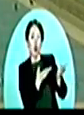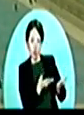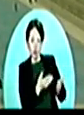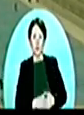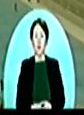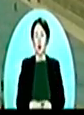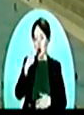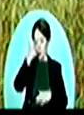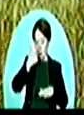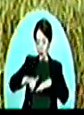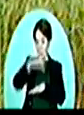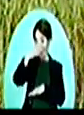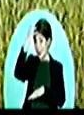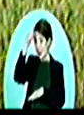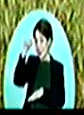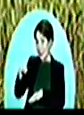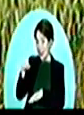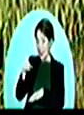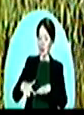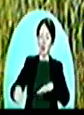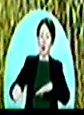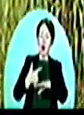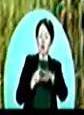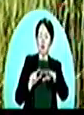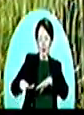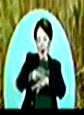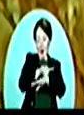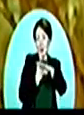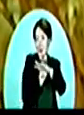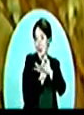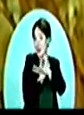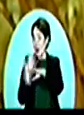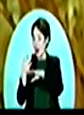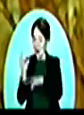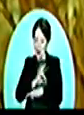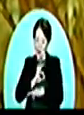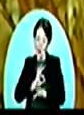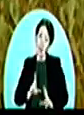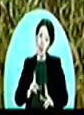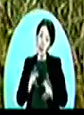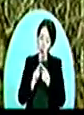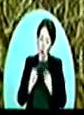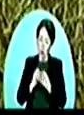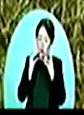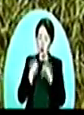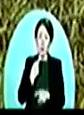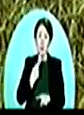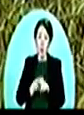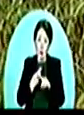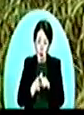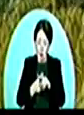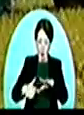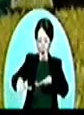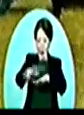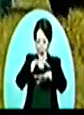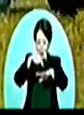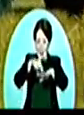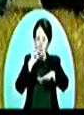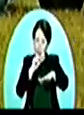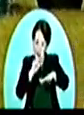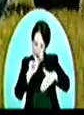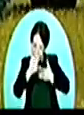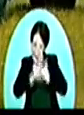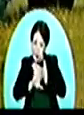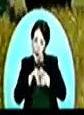Засгийн Газраас тариалангийн газрын эзэмшилт, ашиглалтыг сайжруулах, бүтээмжийг нэмэгдүүлэх, хөрсний үржил шимийг